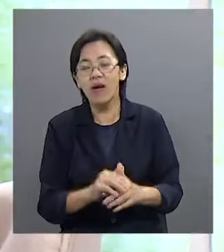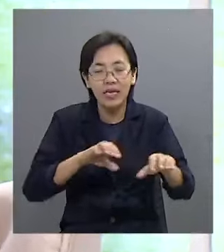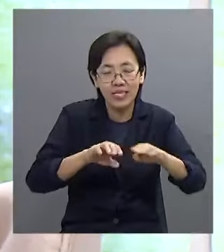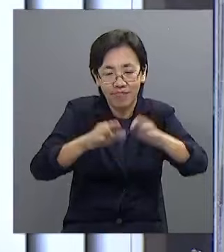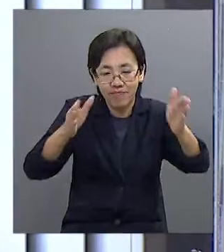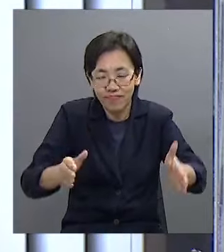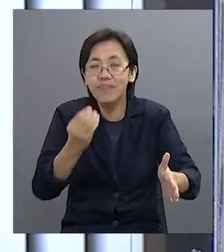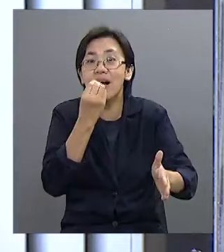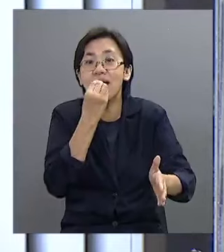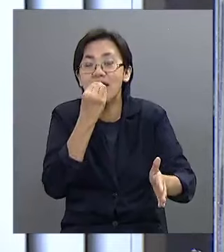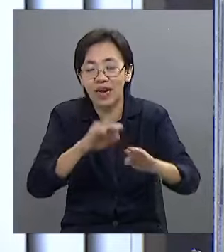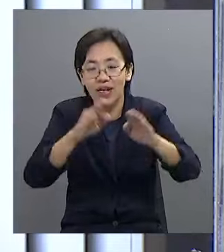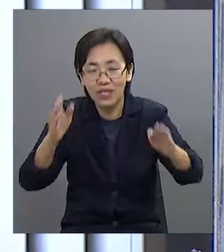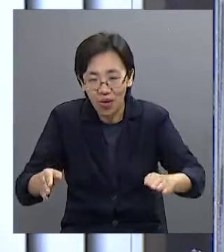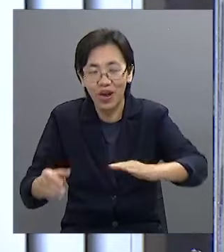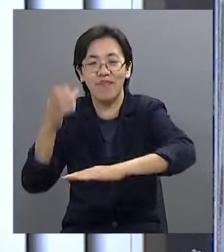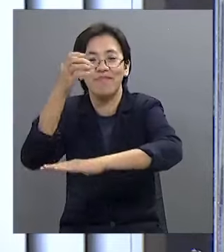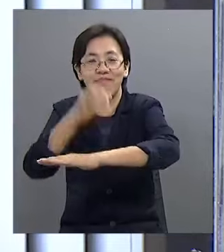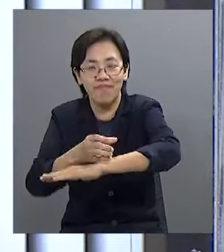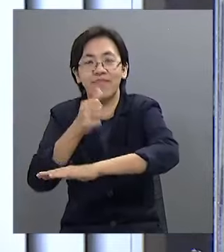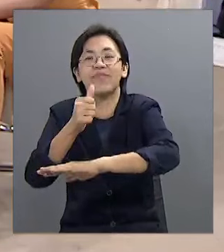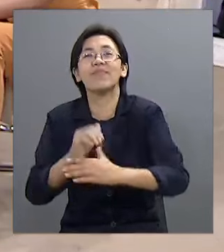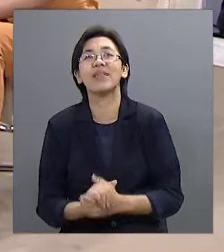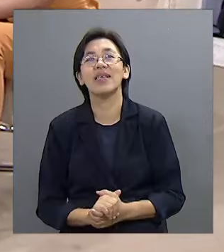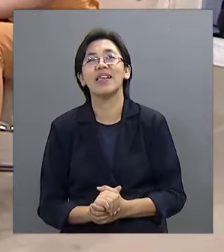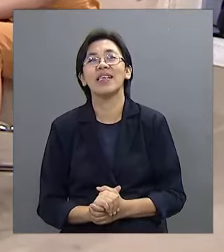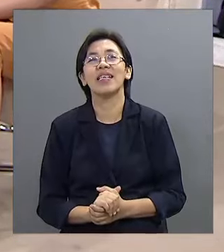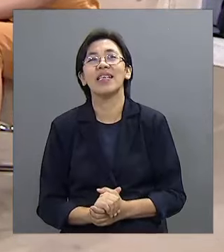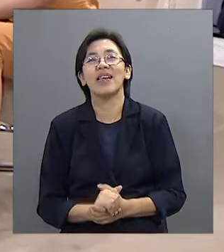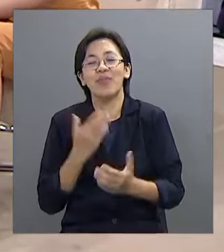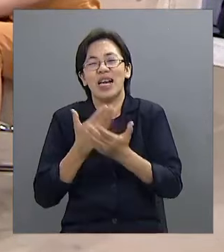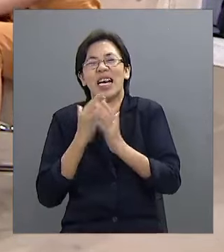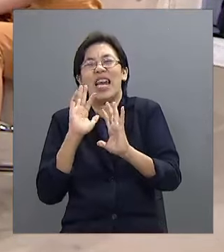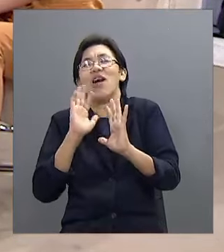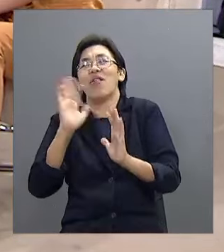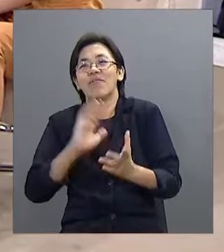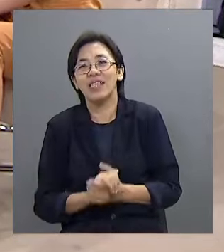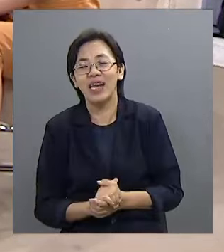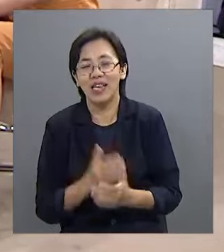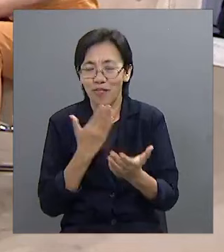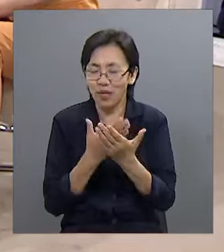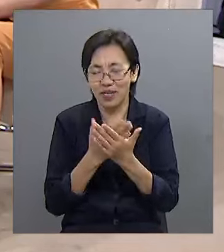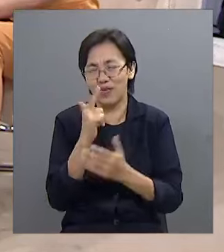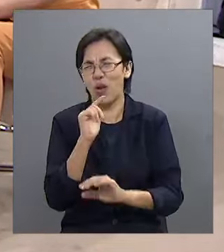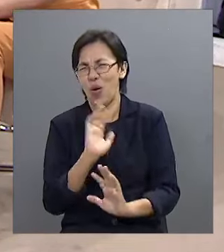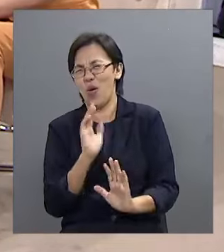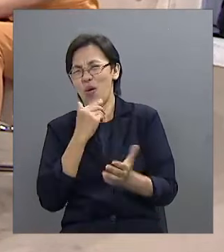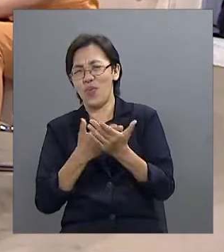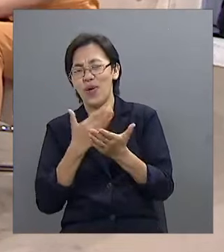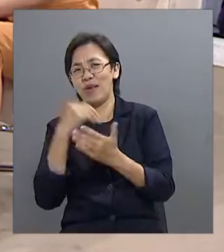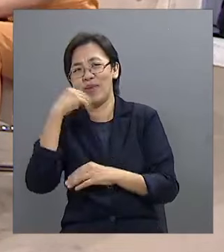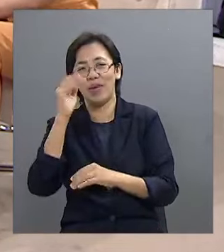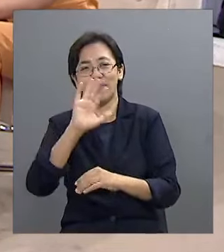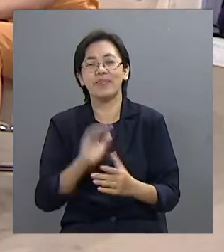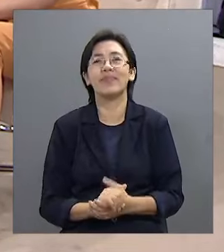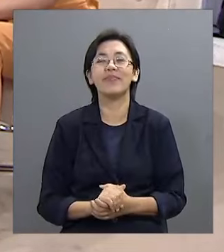ถึงเรื่องเงินมันก็เลยเป็นคำว่างวดใช่ เราเป็นเงินเป็นทองตลอดเลย เป็นเงินเป็นทองตลอดเลยนะครับครับผมให้